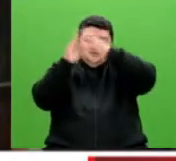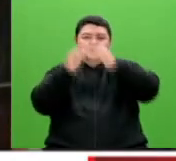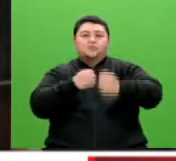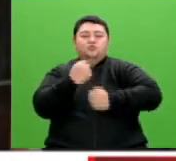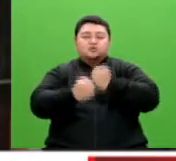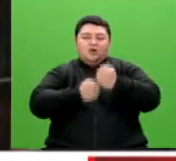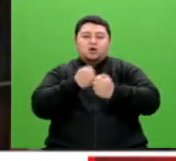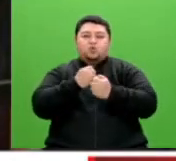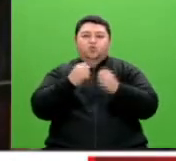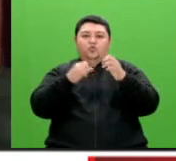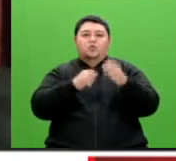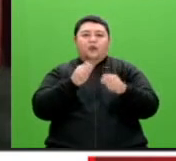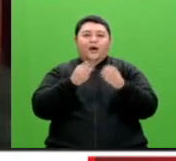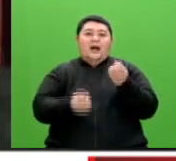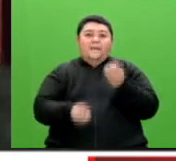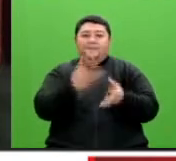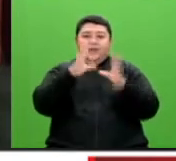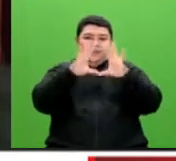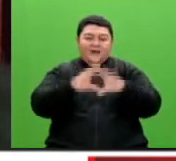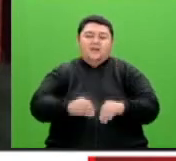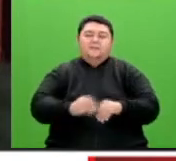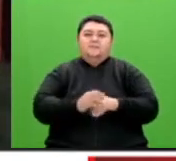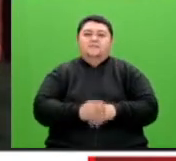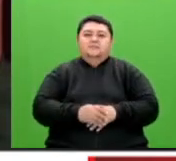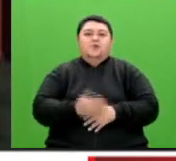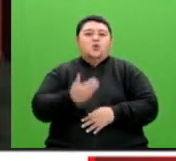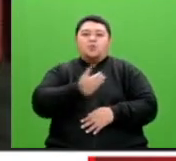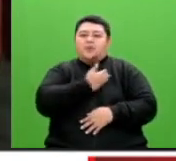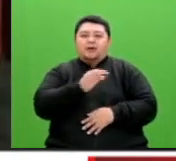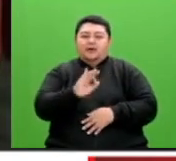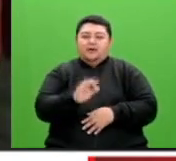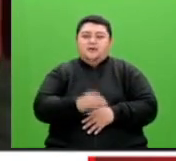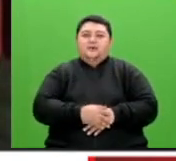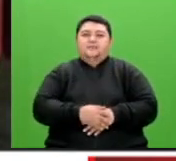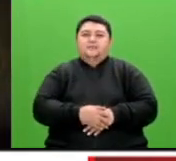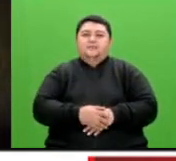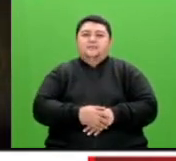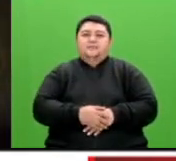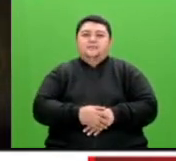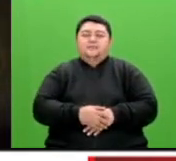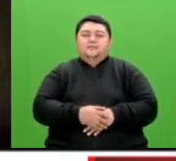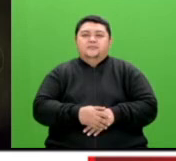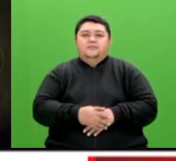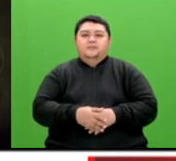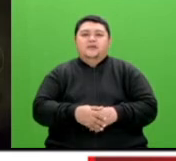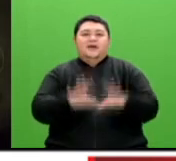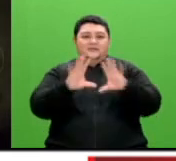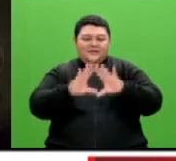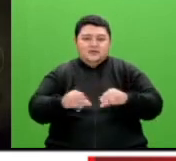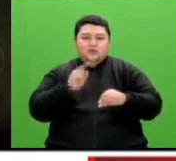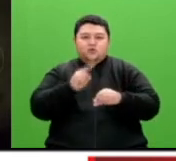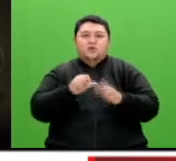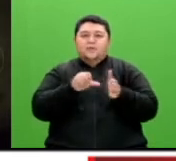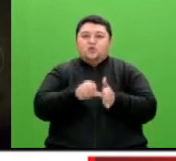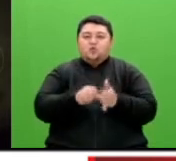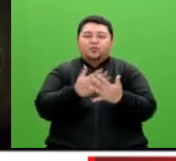api. Beruntung tidak ada korban jiwa dalam peristiwa ini. Api cepat dikuasai oleh petugas pemadam kebakaran yang dibantu warga